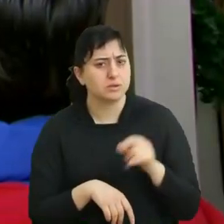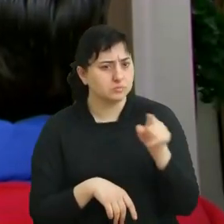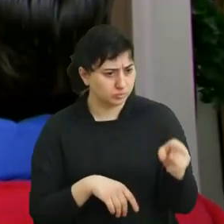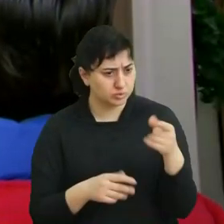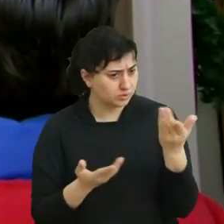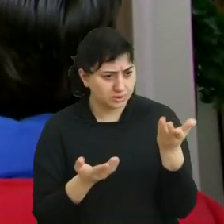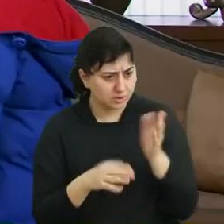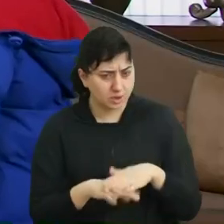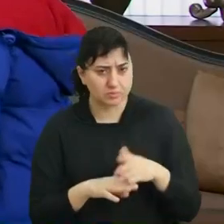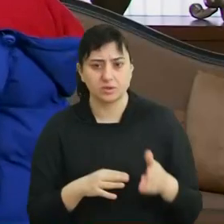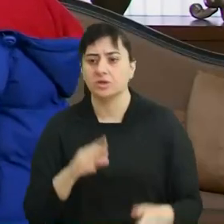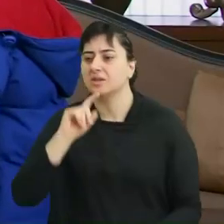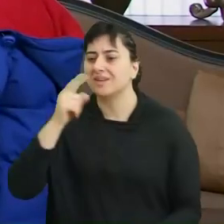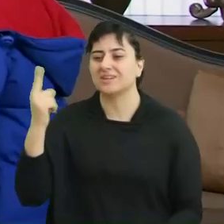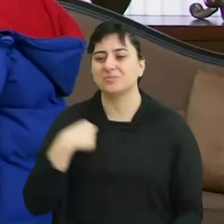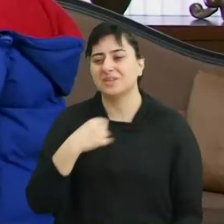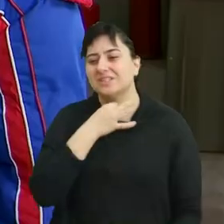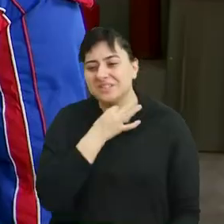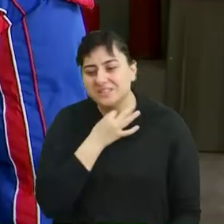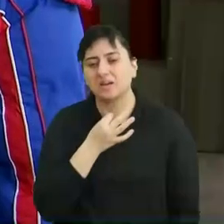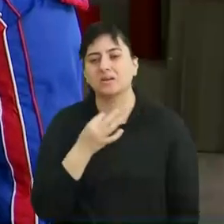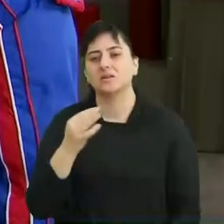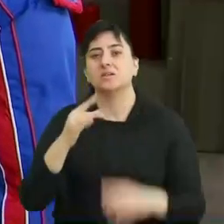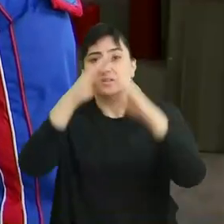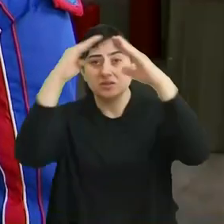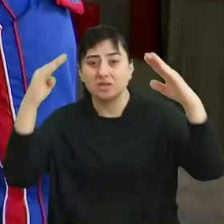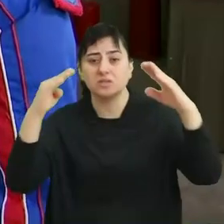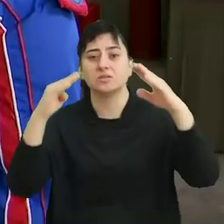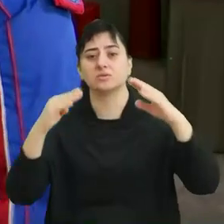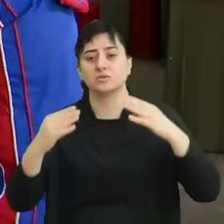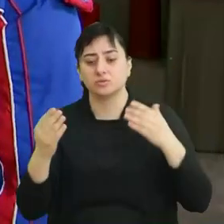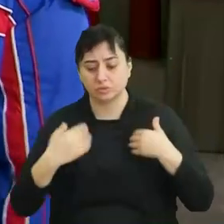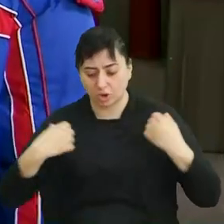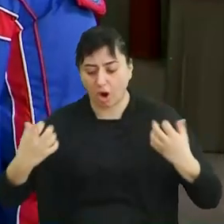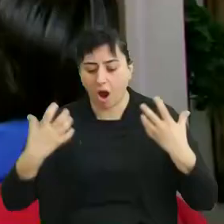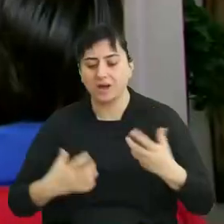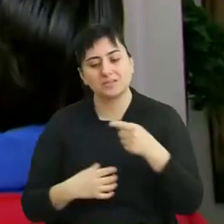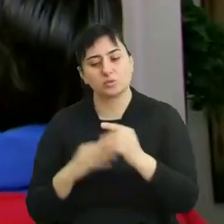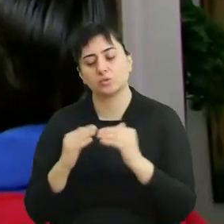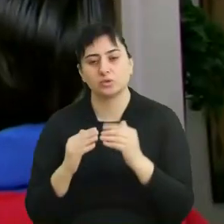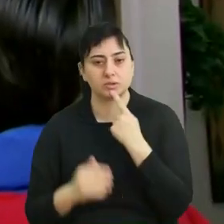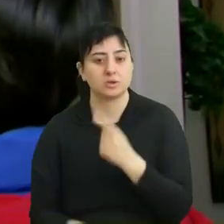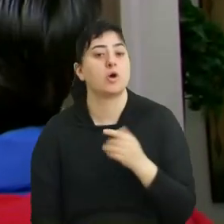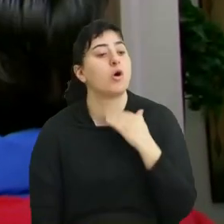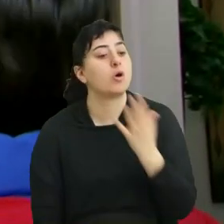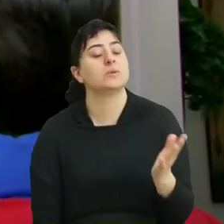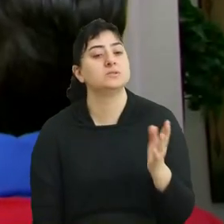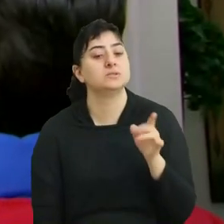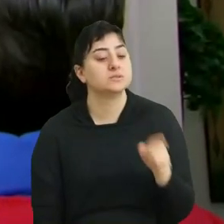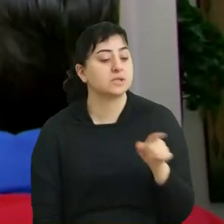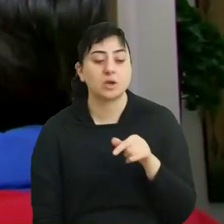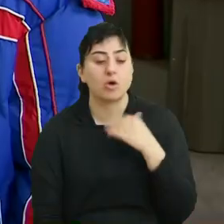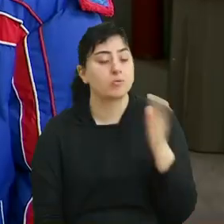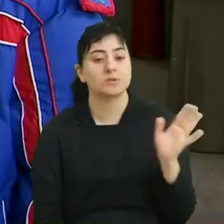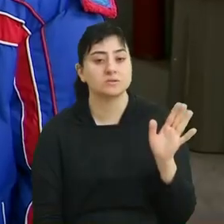Bu iş sana mı kaldı? Dayım benden rica etti. Çatı onun bünyesine 3 beden küçük geliyormuş. Olmaz Junior. Bu iş